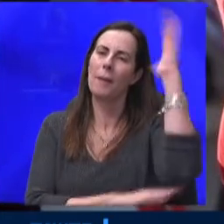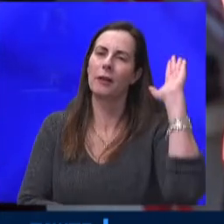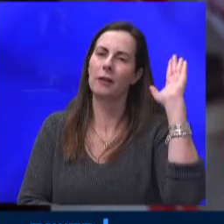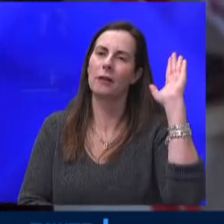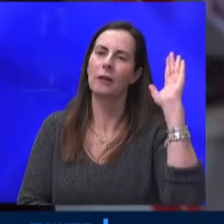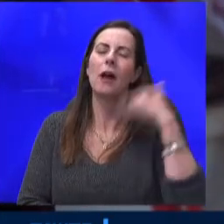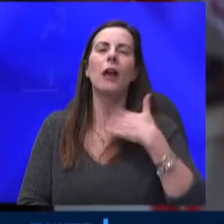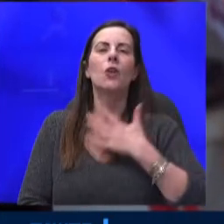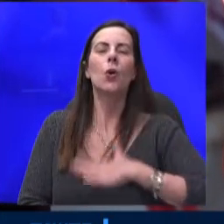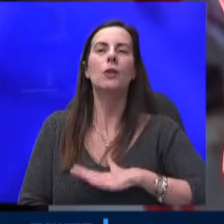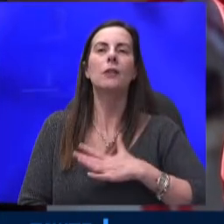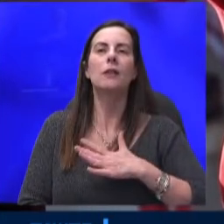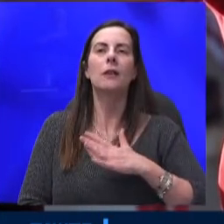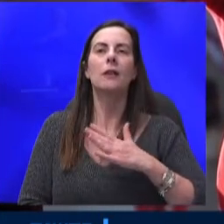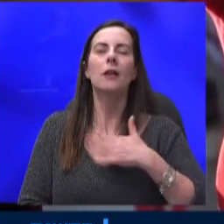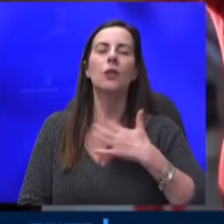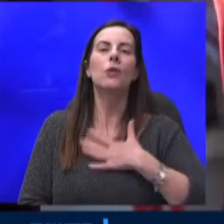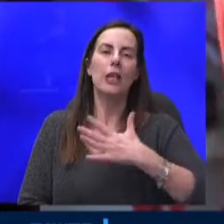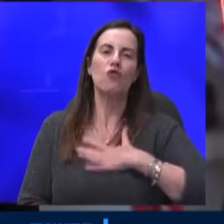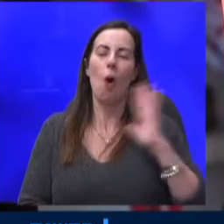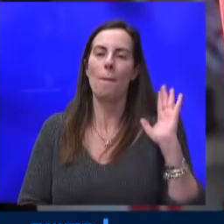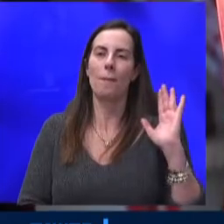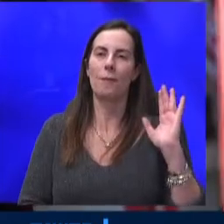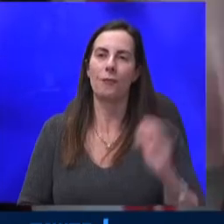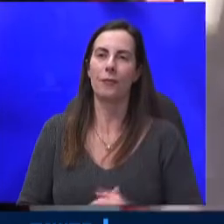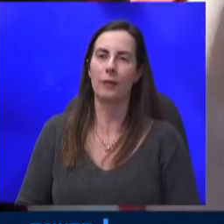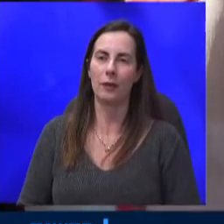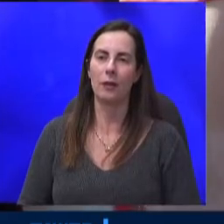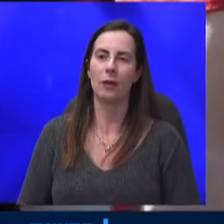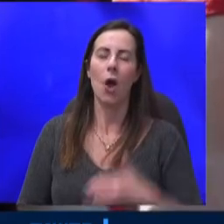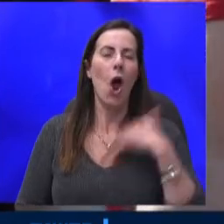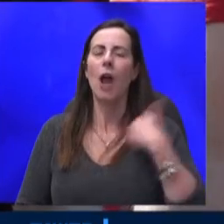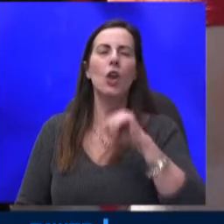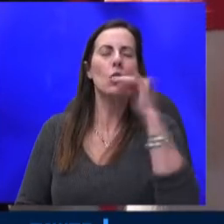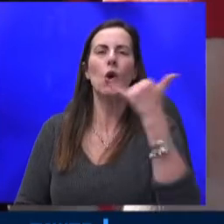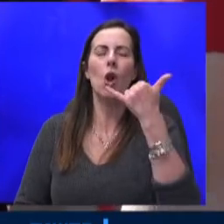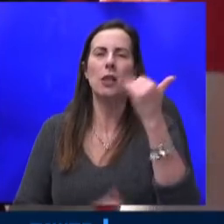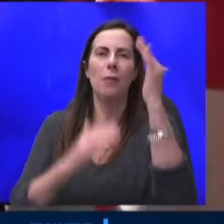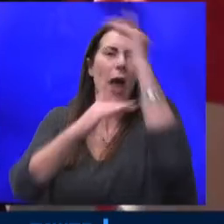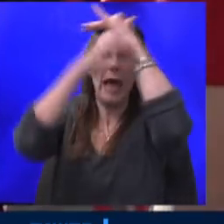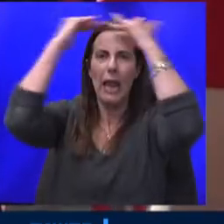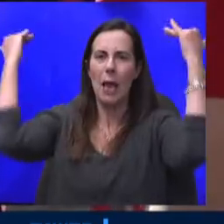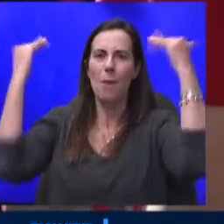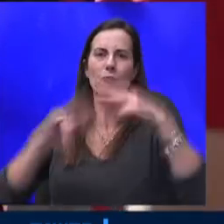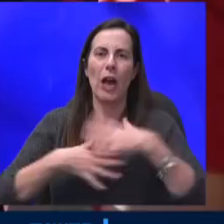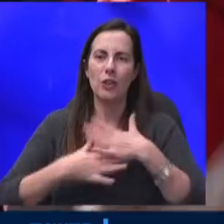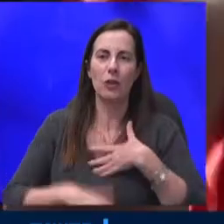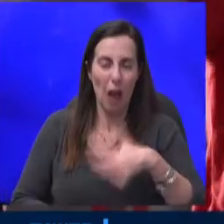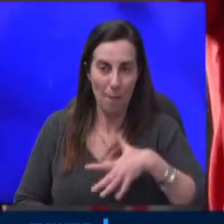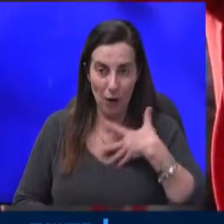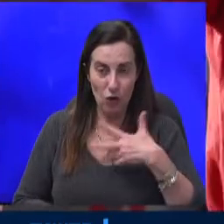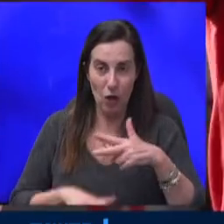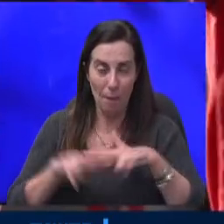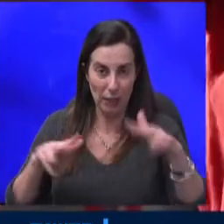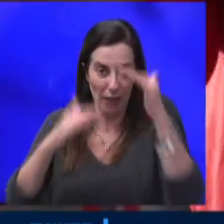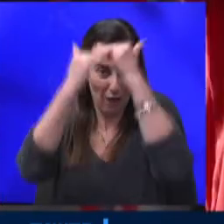לי אוויר מהאף. לא כל הזמן שיהיה פה, אי אפשר לנשור. ועכשיו אתה מרגיש שהמצב הוא פה? מה זה? לא, הוא לא פה,